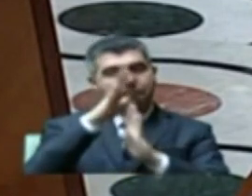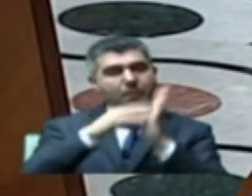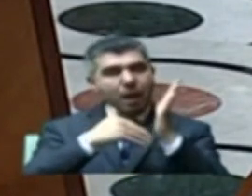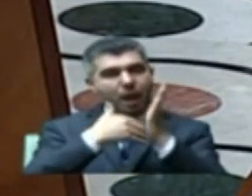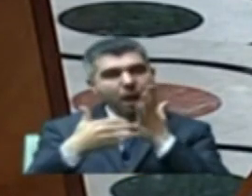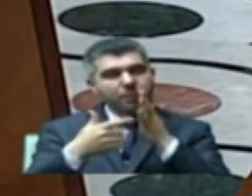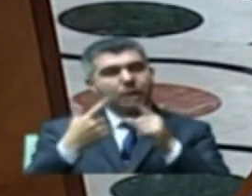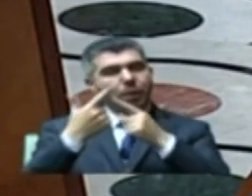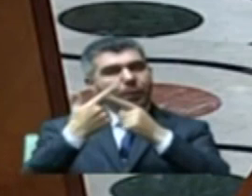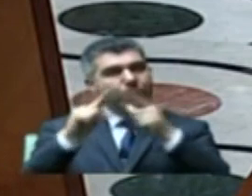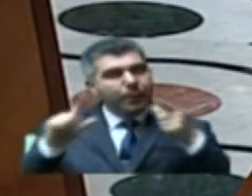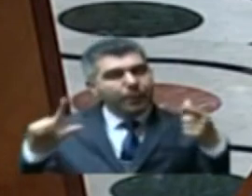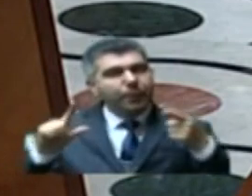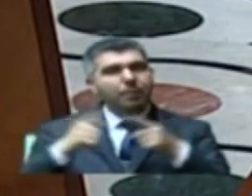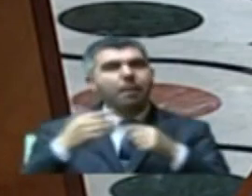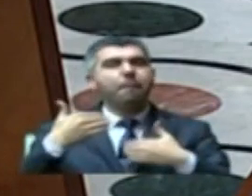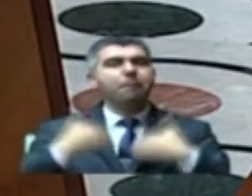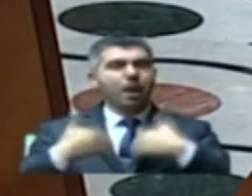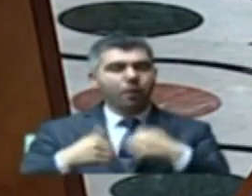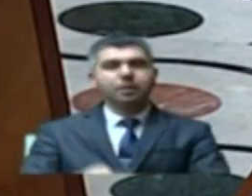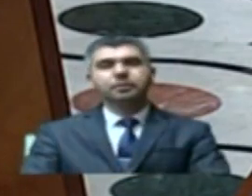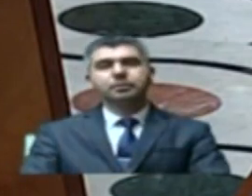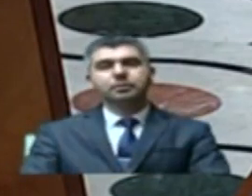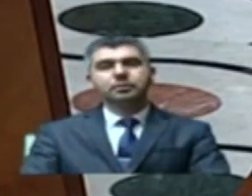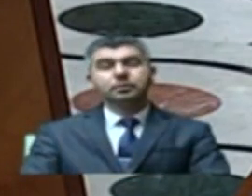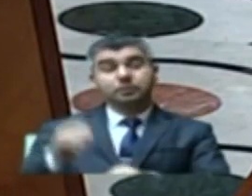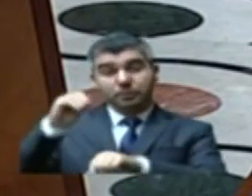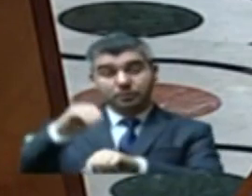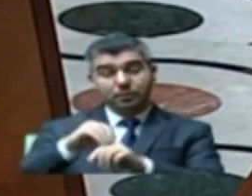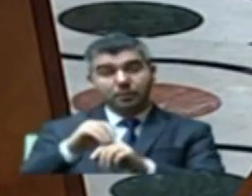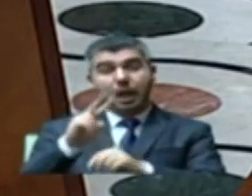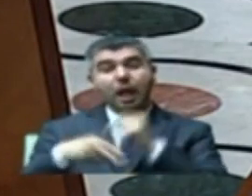الطويل المؤسسات ديال الإعاقة. بغيت نقول كذلك أنه في هذه